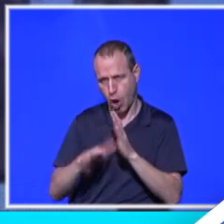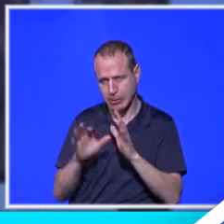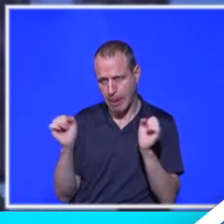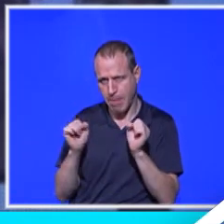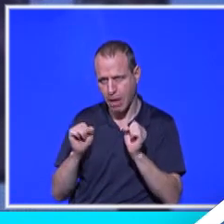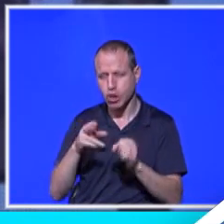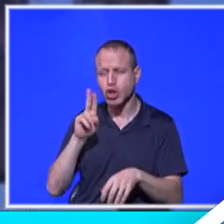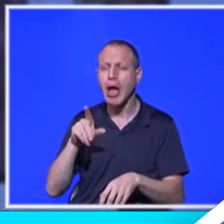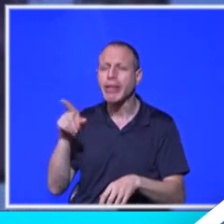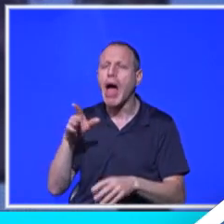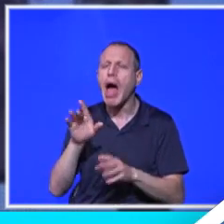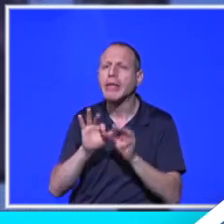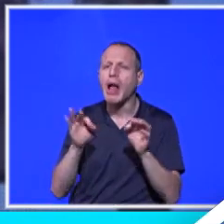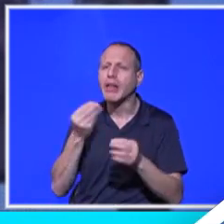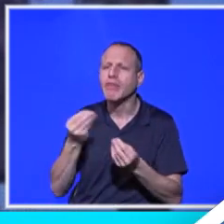יש פה התנהגות פחדנית.